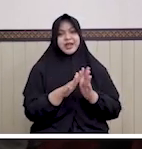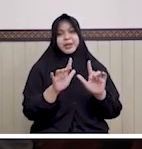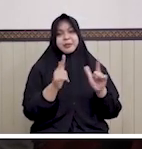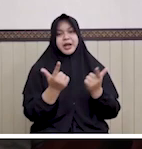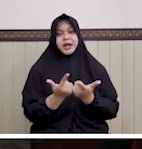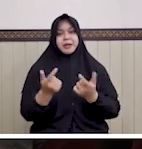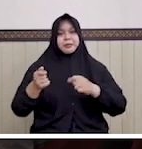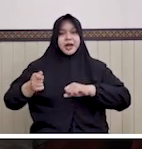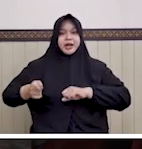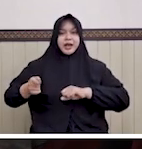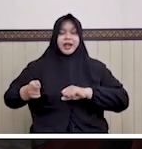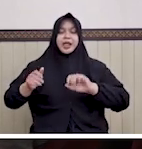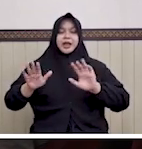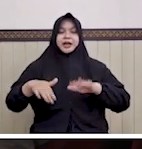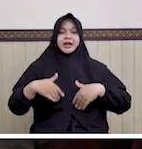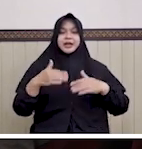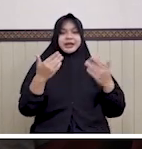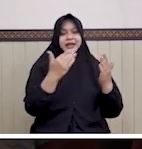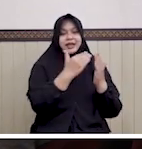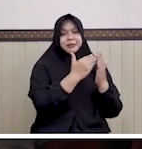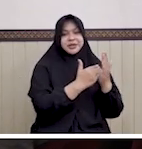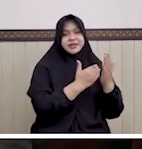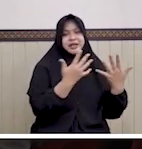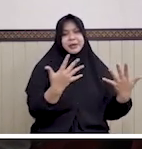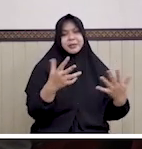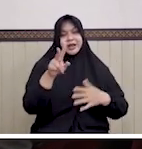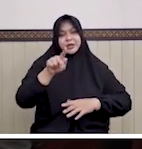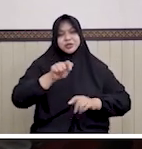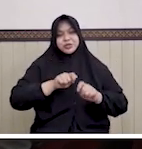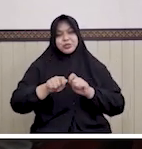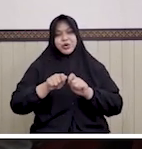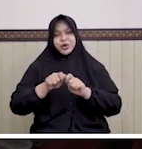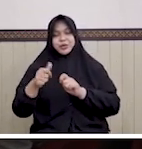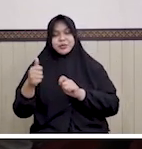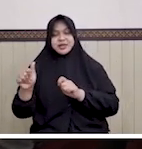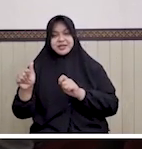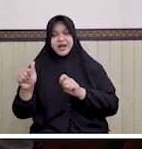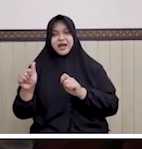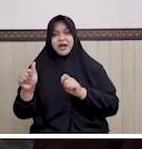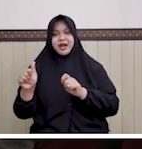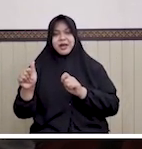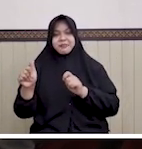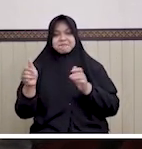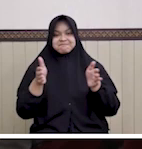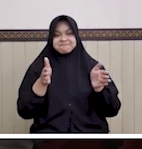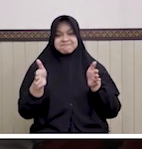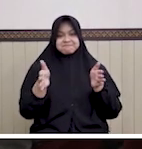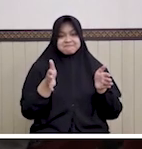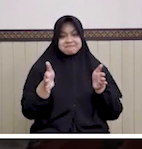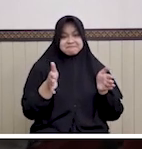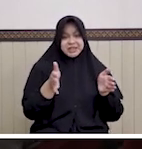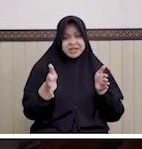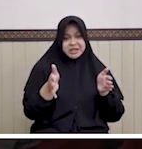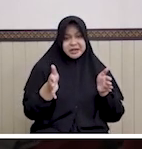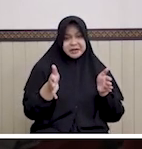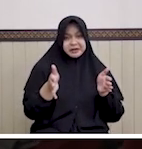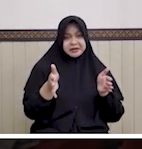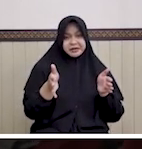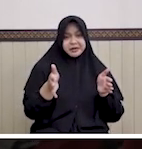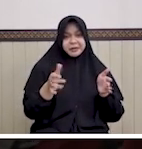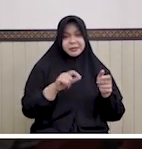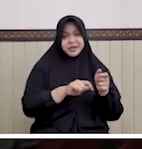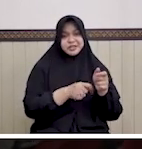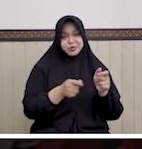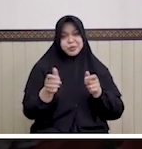kira-kira kebijakan apa ya yang harus dibuat ya untuk merespon penanganan eh difabel yang